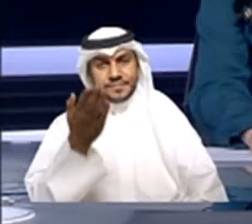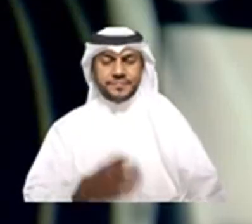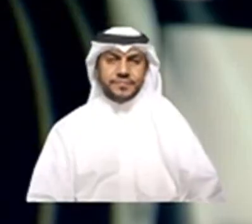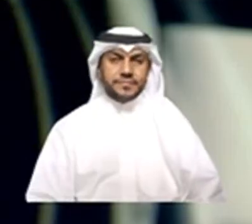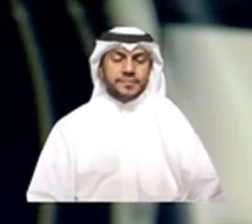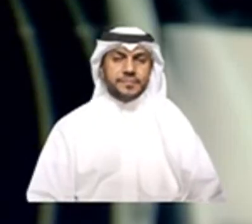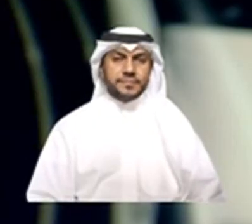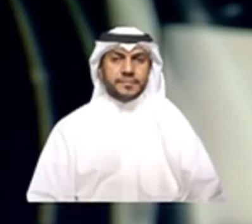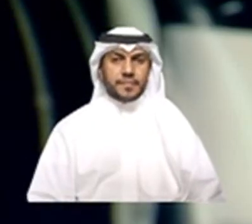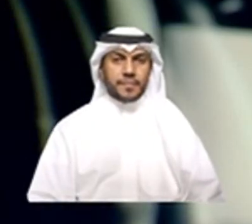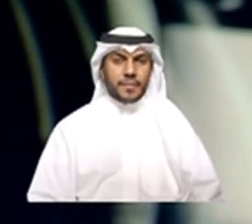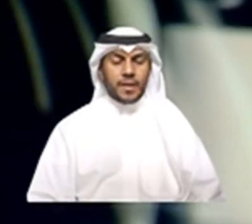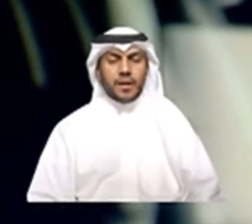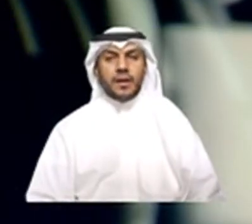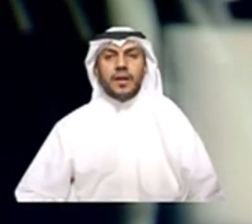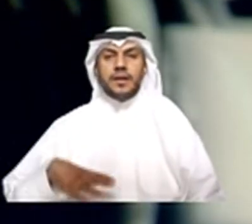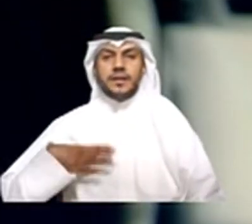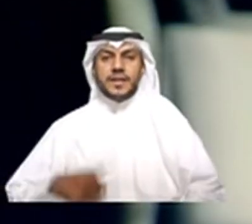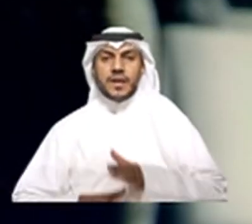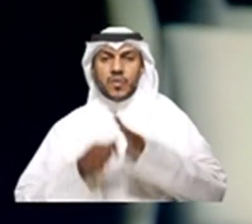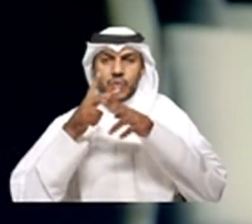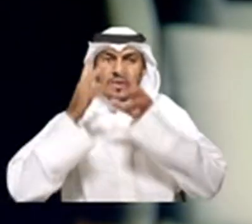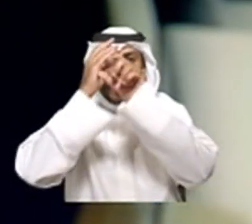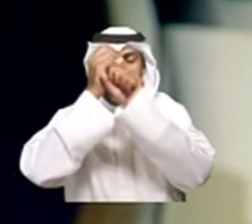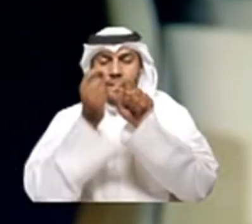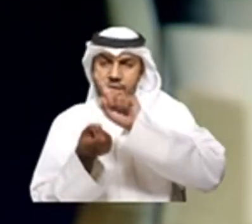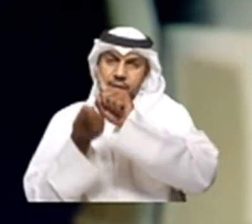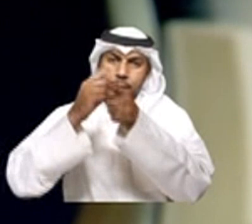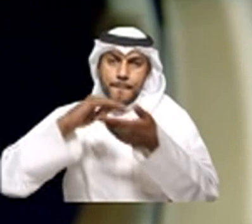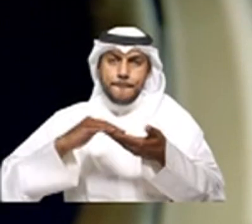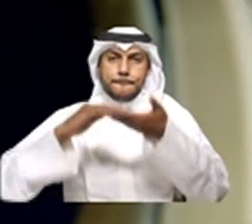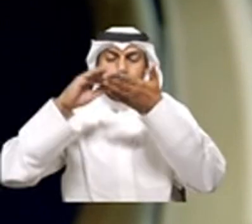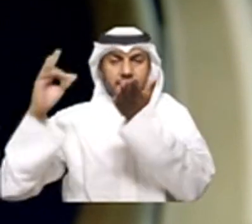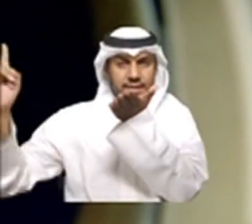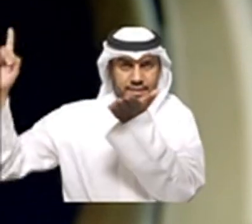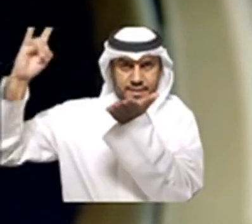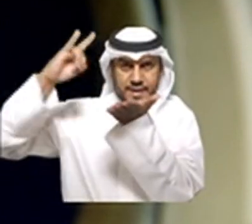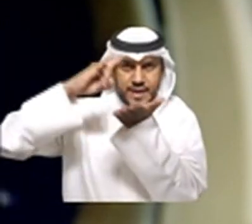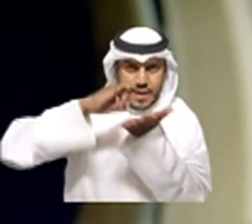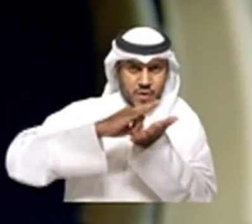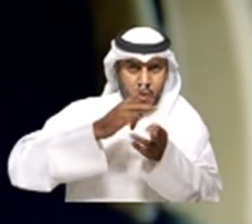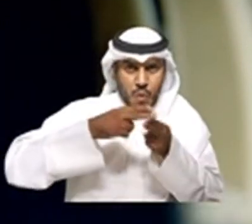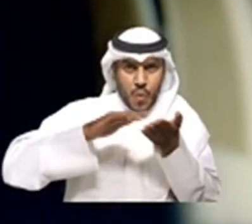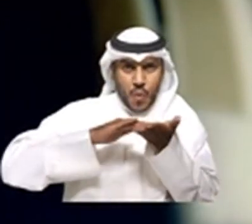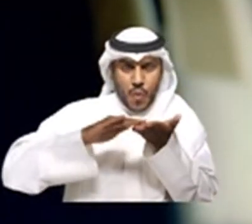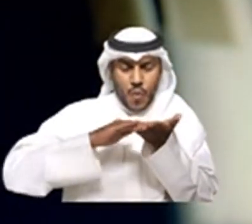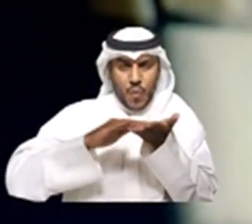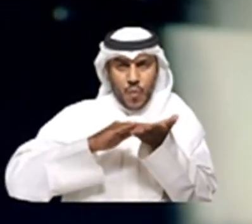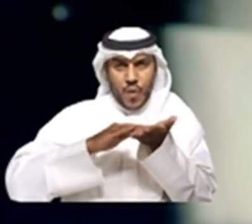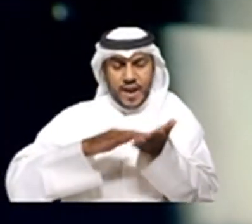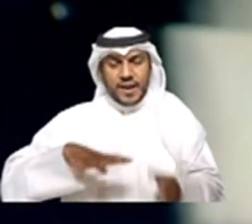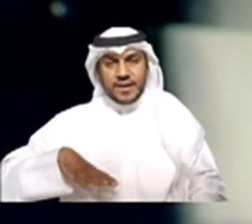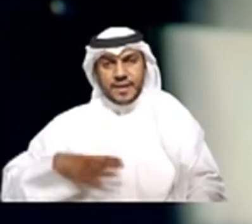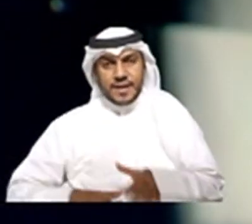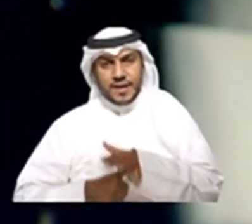أهلا بكم مشاهدينا الكرام. عاد ممثل حضرة صاحب السمو أمير بلاد المفدى الشيخ صباح الأحمد الجابر الصباح حفظه الله ورعاه سمو الشيخ